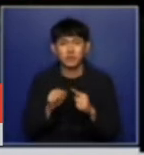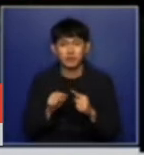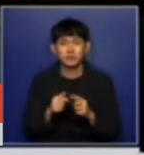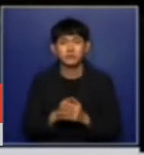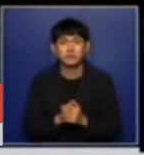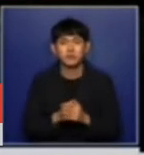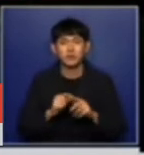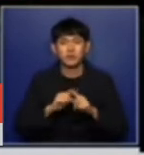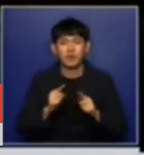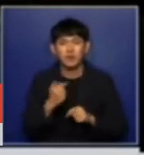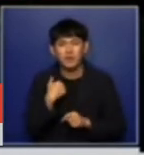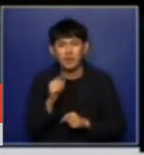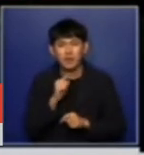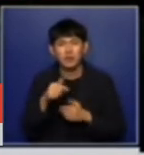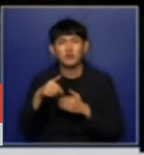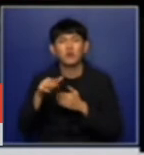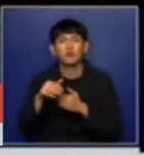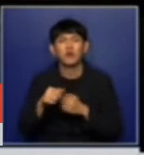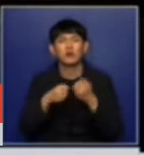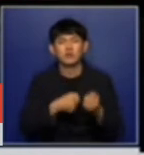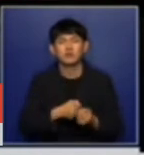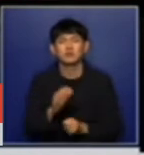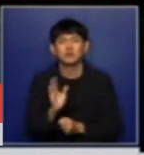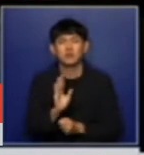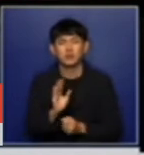นอกนั้นเป็นนอกภาคเกษตรหมดเลย